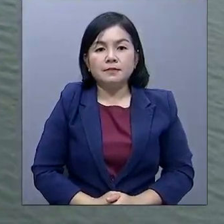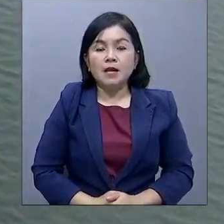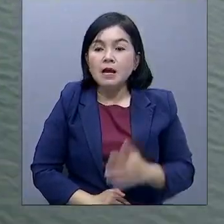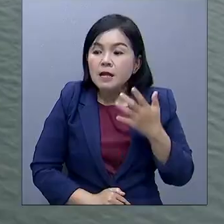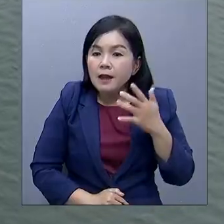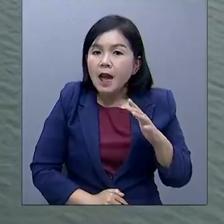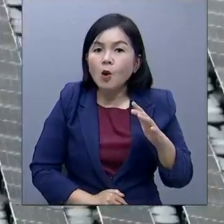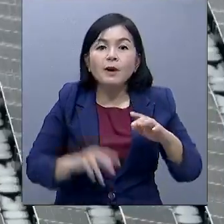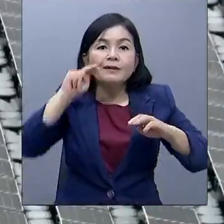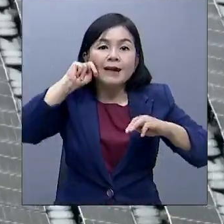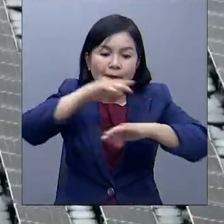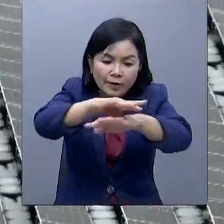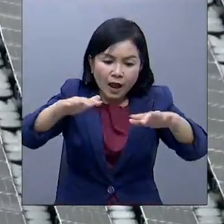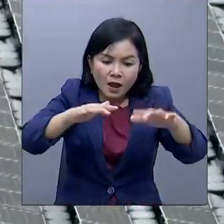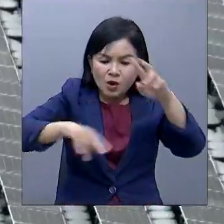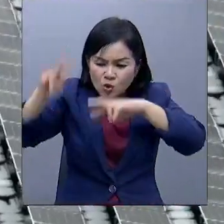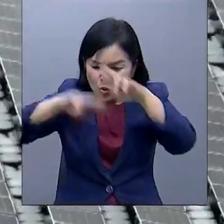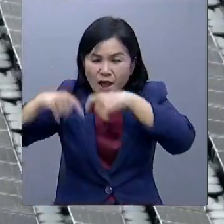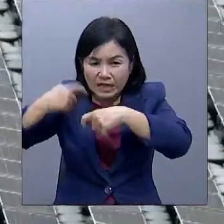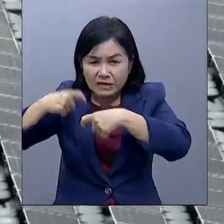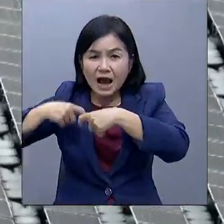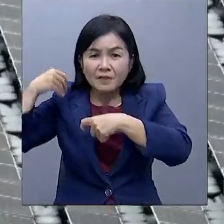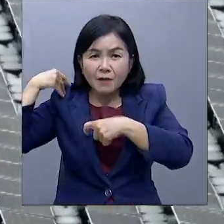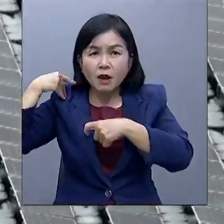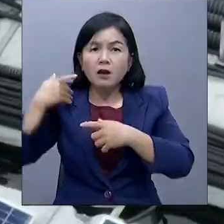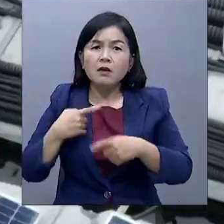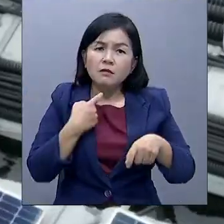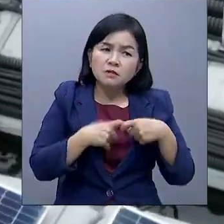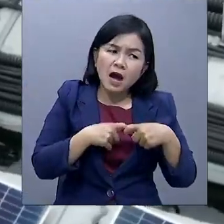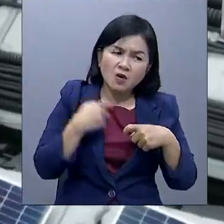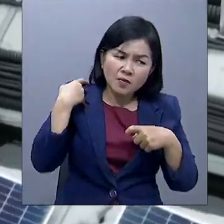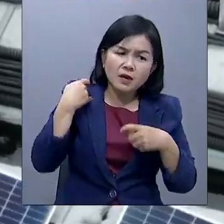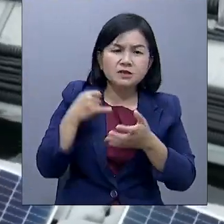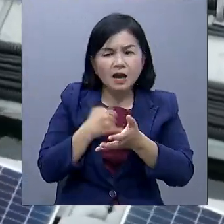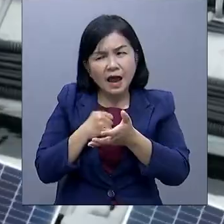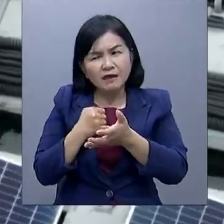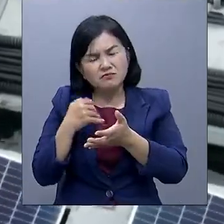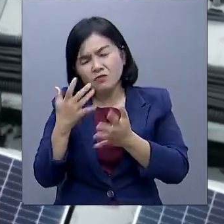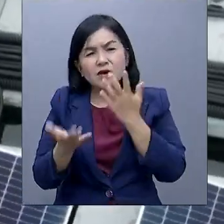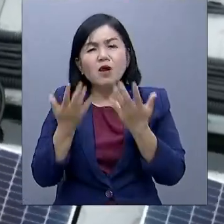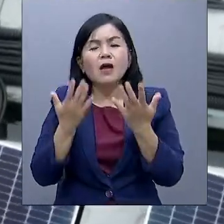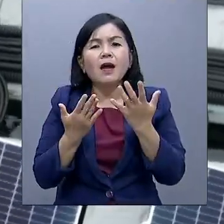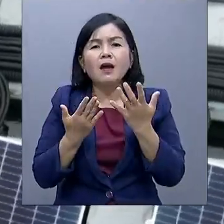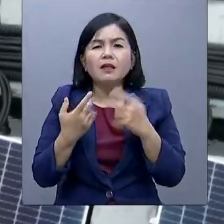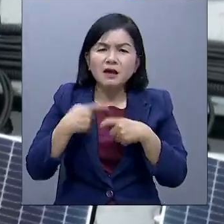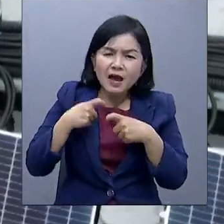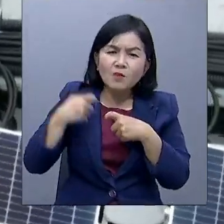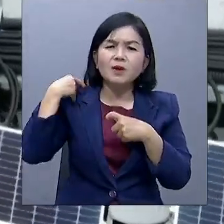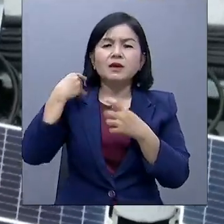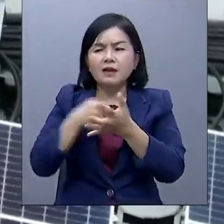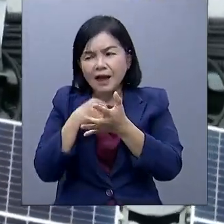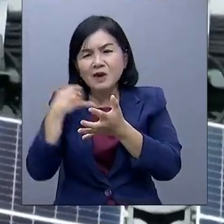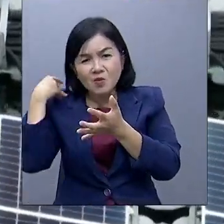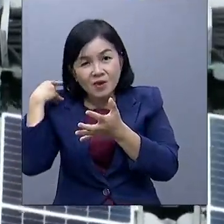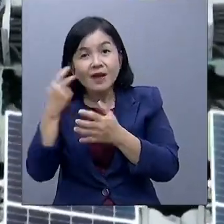างถ้าเกิดมันอยู่บนน้ำอย่างนี้การบำรุงรักษายากไหมพี่อาทิตย์ จะว่ายากก็ไม่ยากจะว่าง่ายก็ไม่ง่ายนะครับก็กลายเป็นถ้าสังเกตคุณบ๊อบเห็น